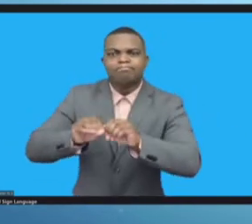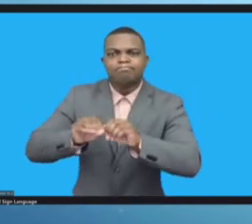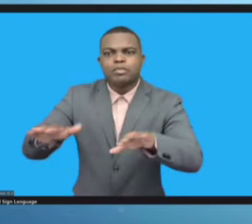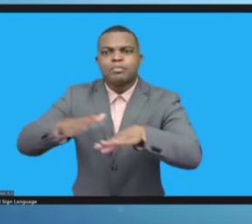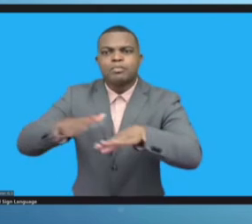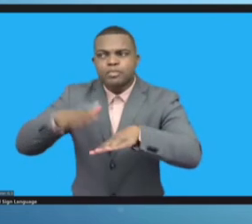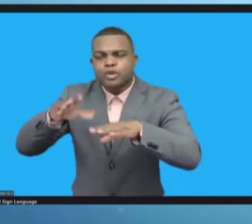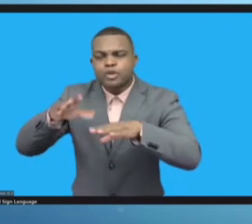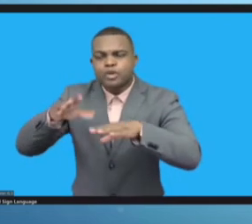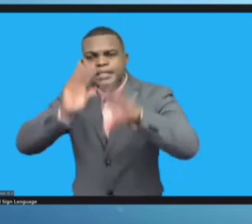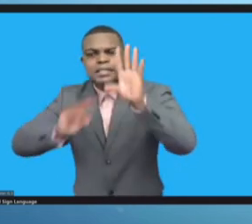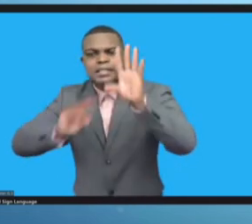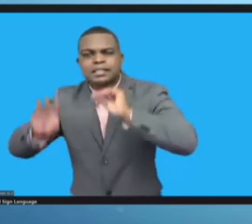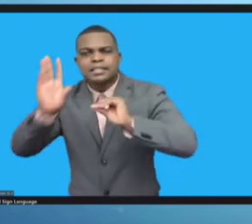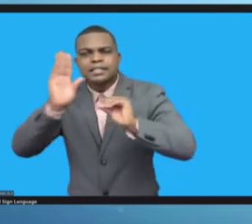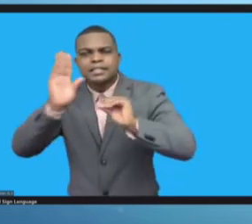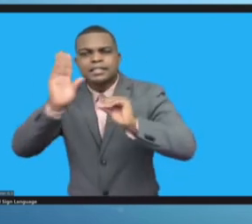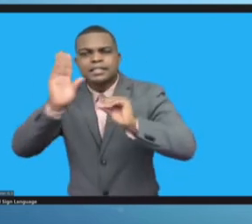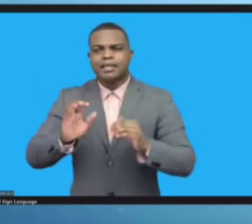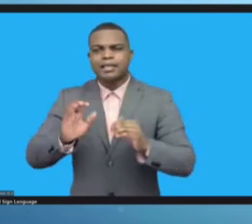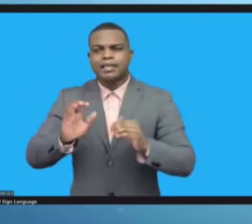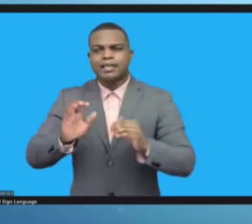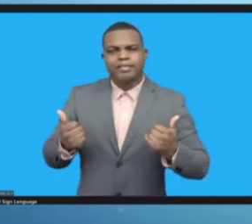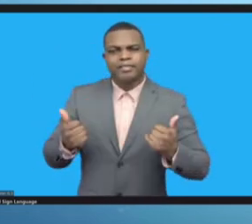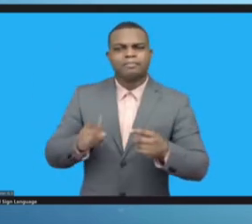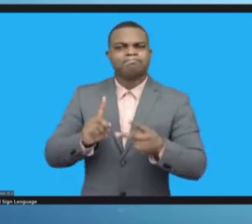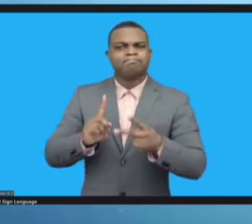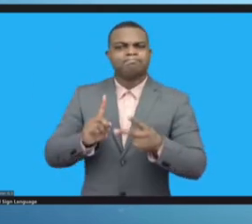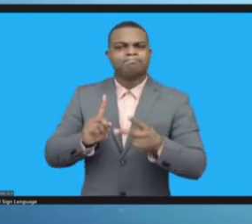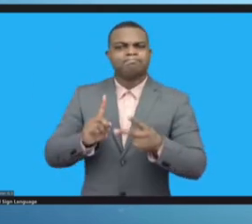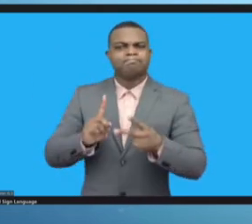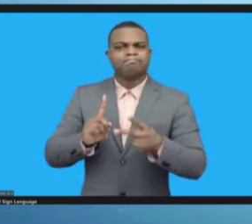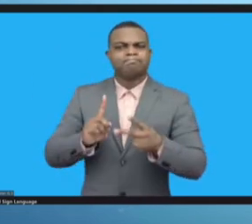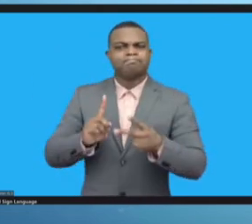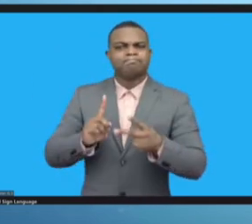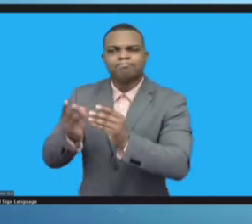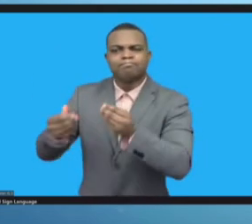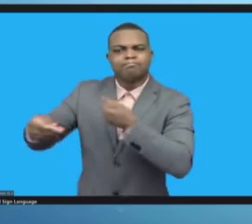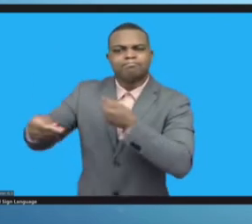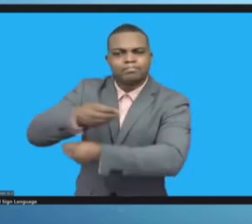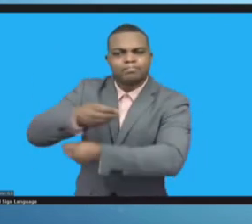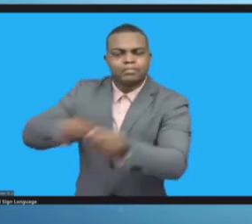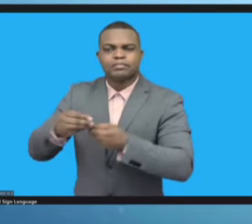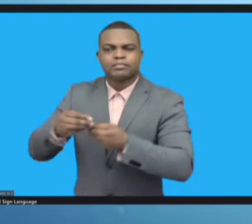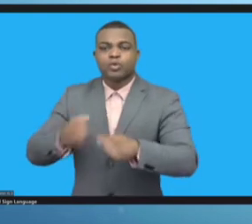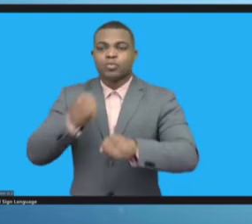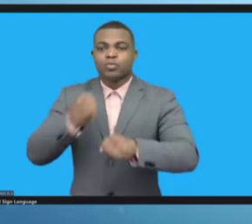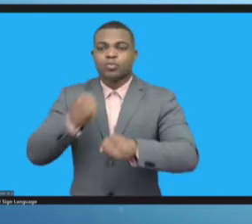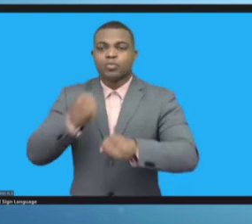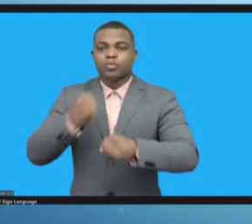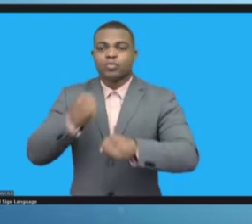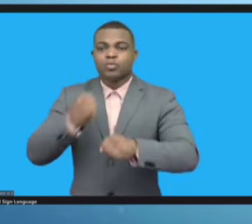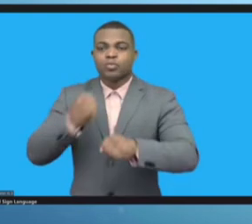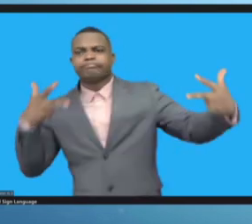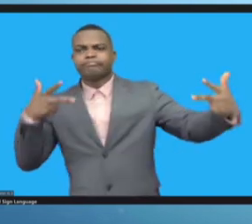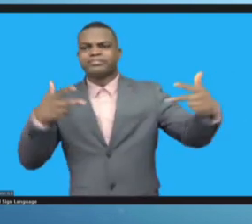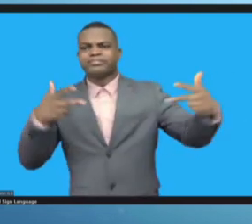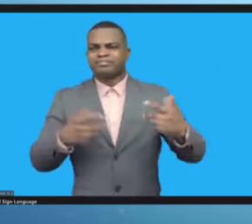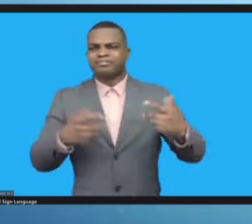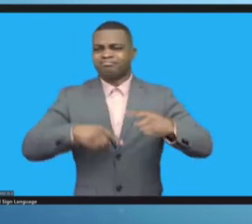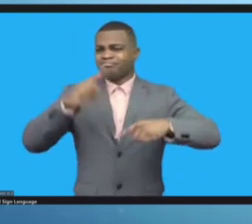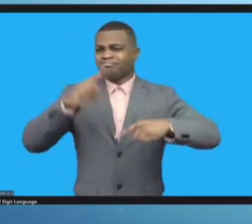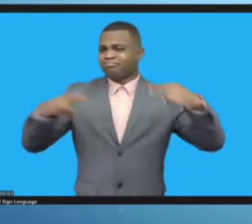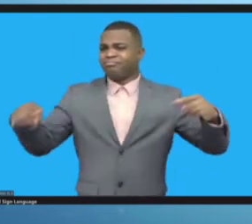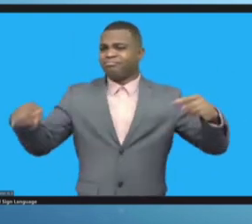l'accès au travail à distance ou encore le commerce électronique qui laisse une grande partie de la population sans accès à Internet, encore